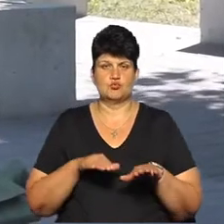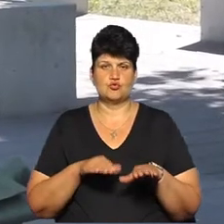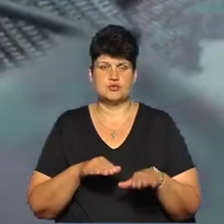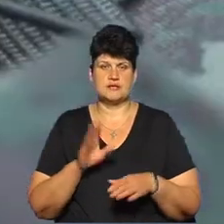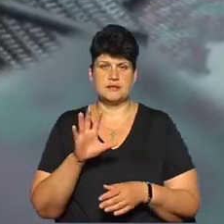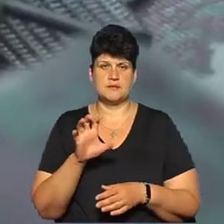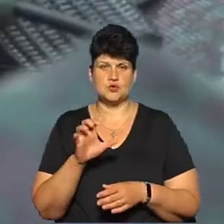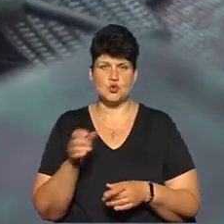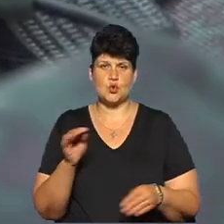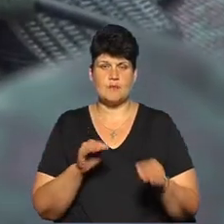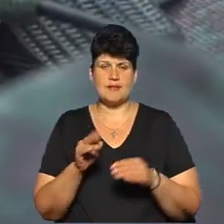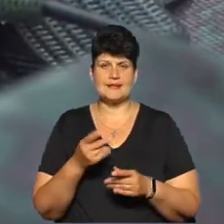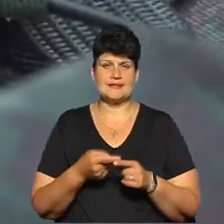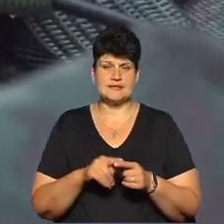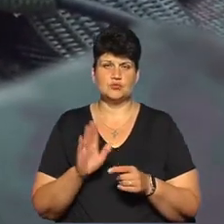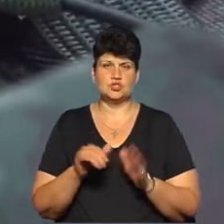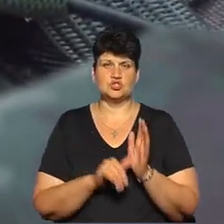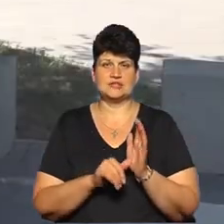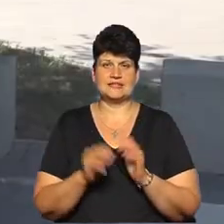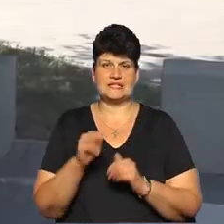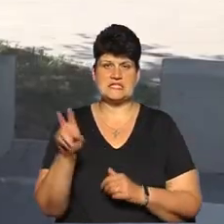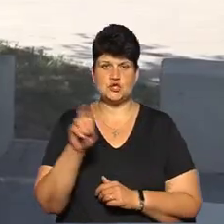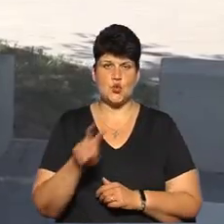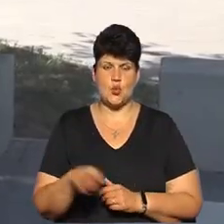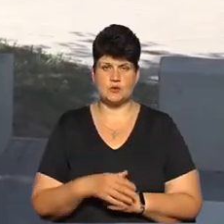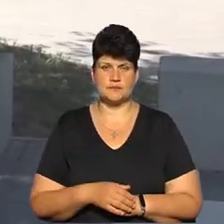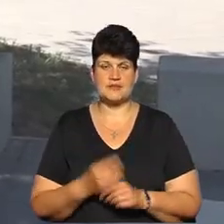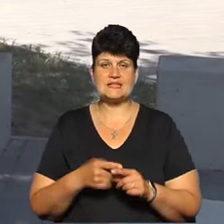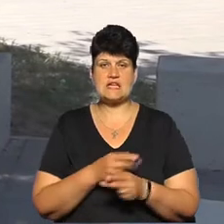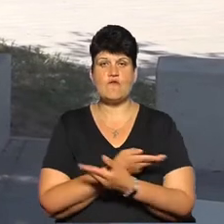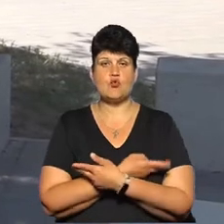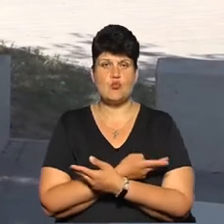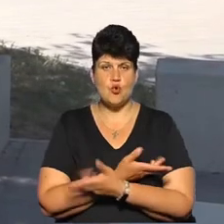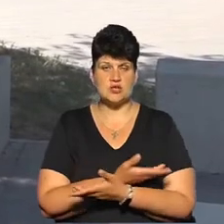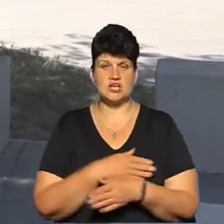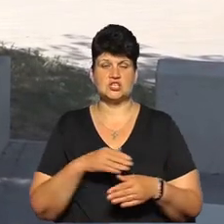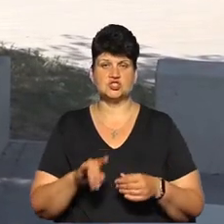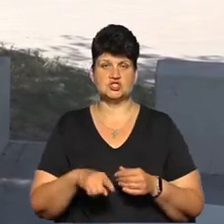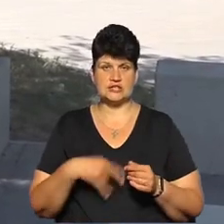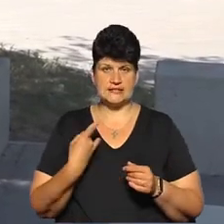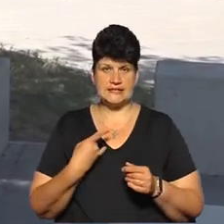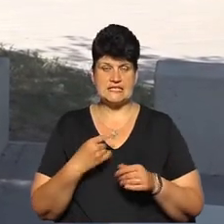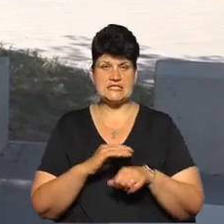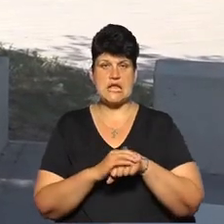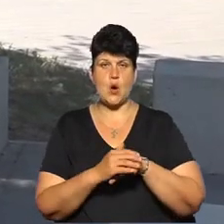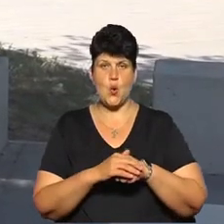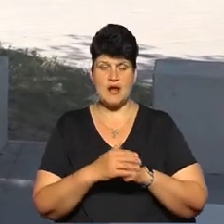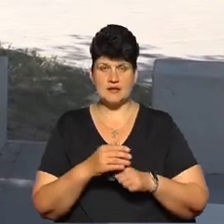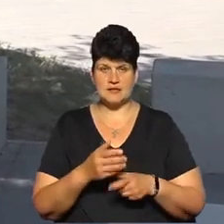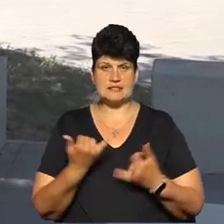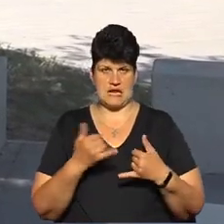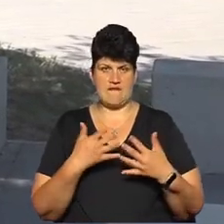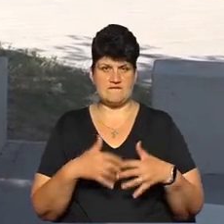військової форми. Це коштуватиме 60 тисяч доларів. Це футболка. Штани, але штани з наколінниками, вони зараз на